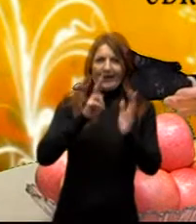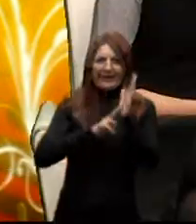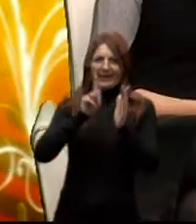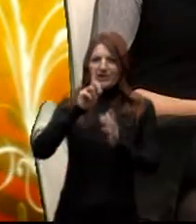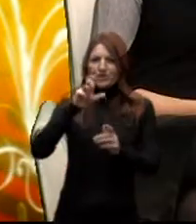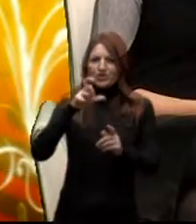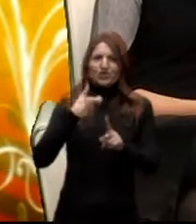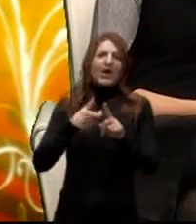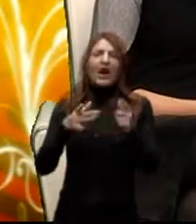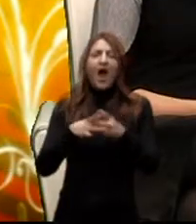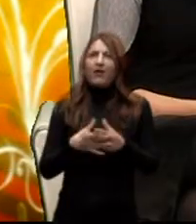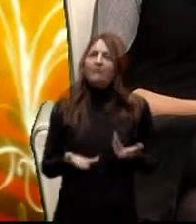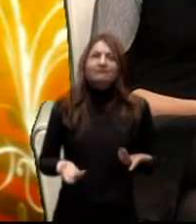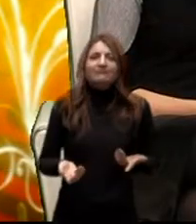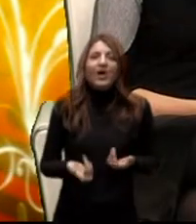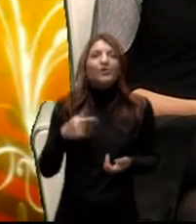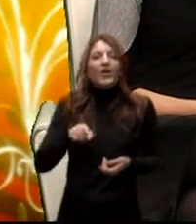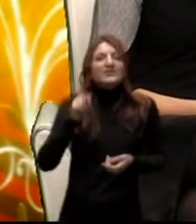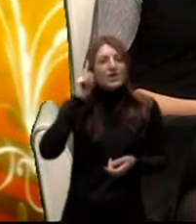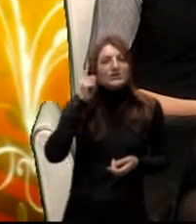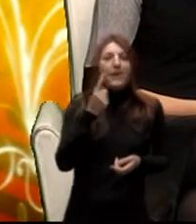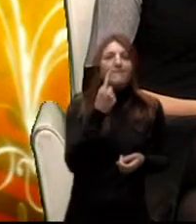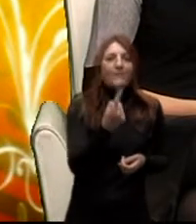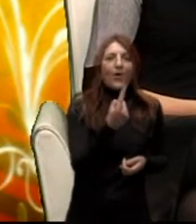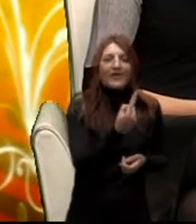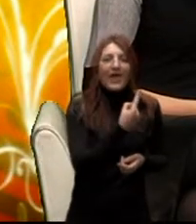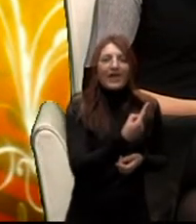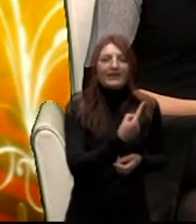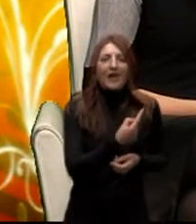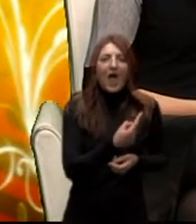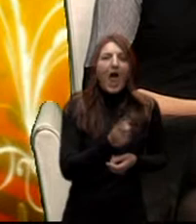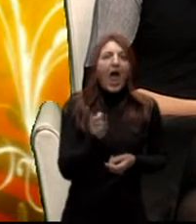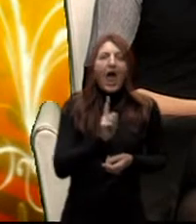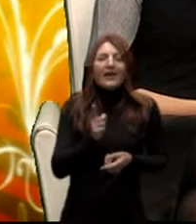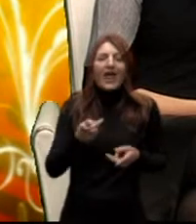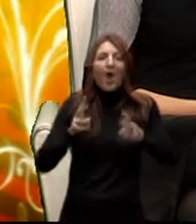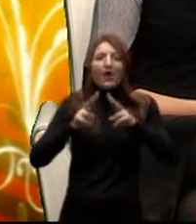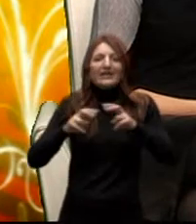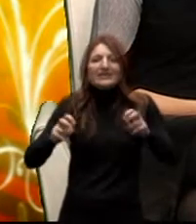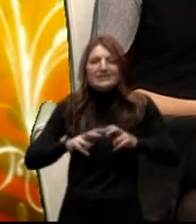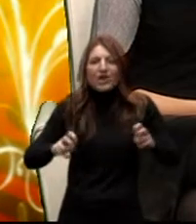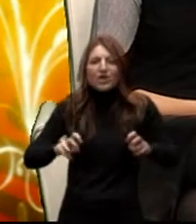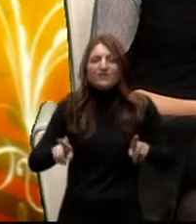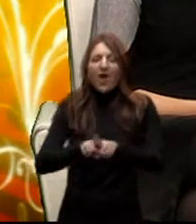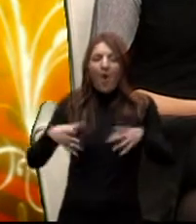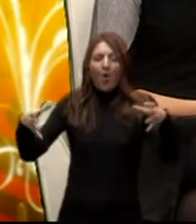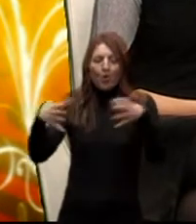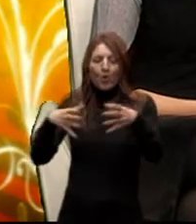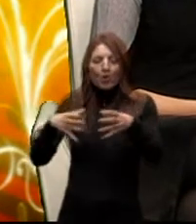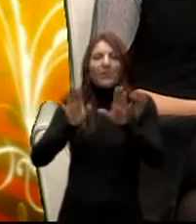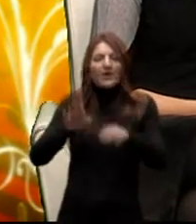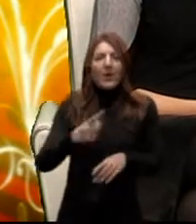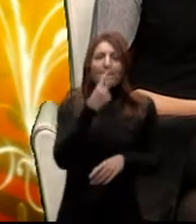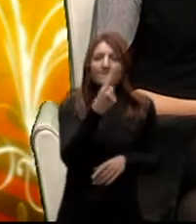znači da se bavimo sa po jednim pacijentom, a ne sa istraživanjima ili sa radom sa grupom pacijenata, nego sa